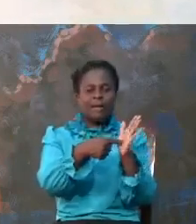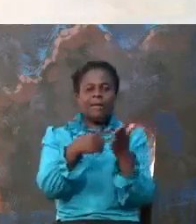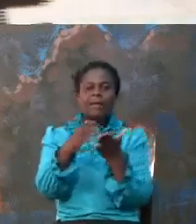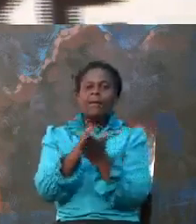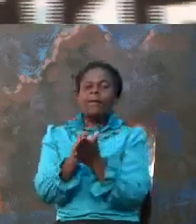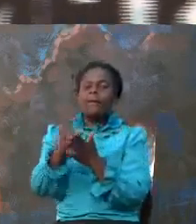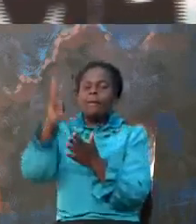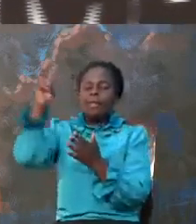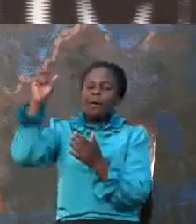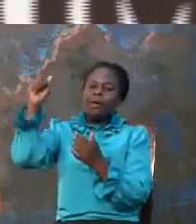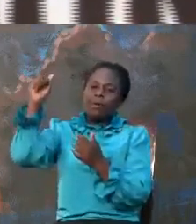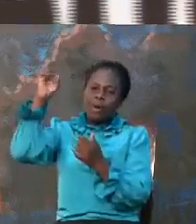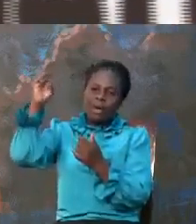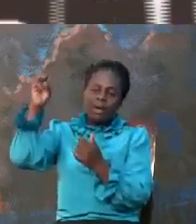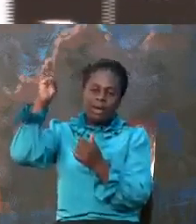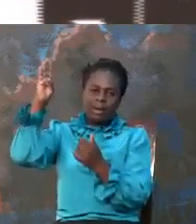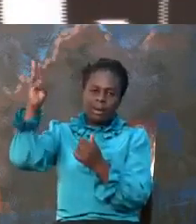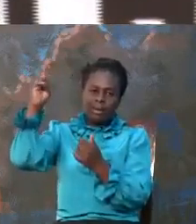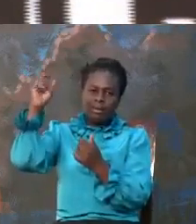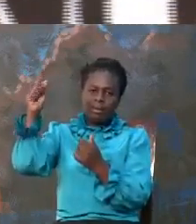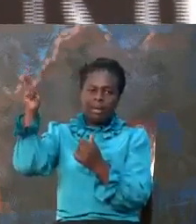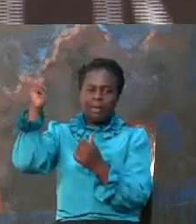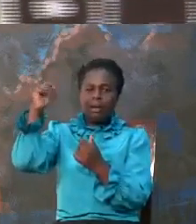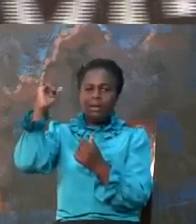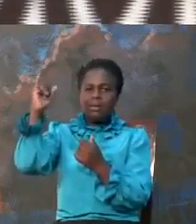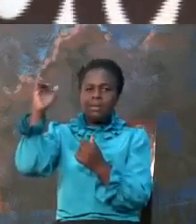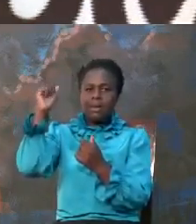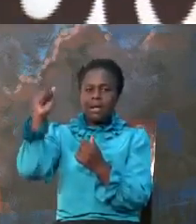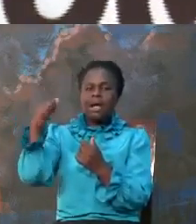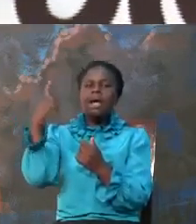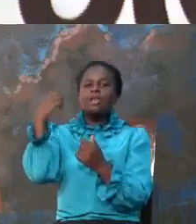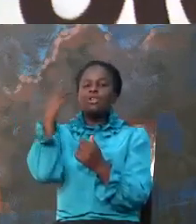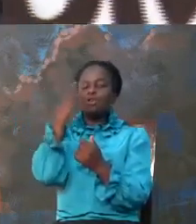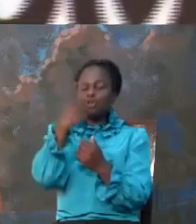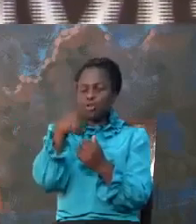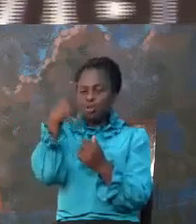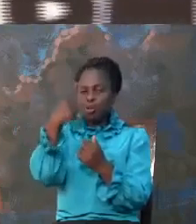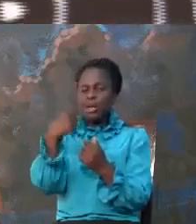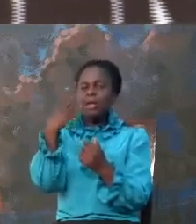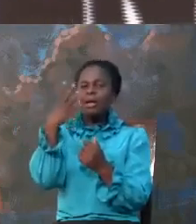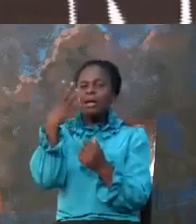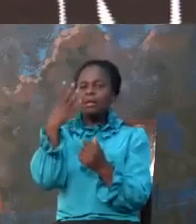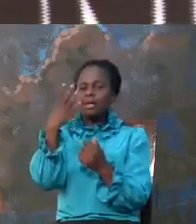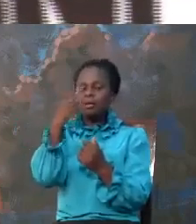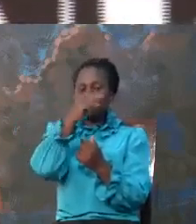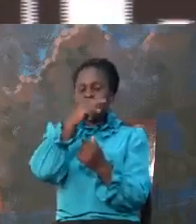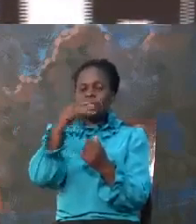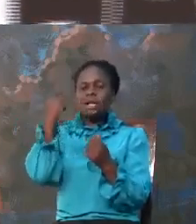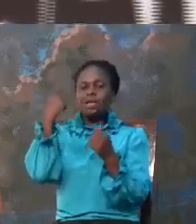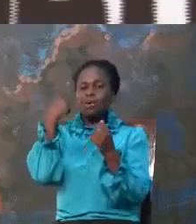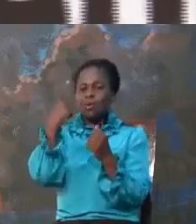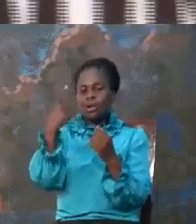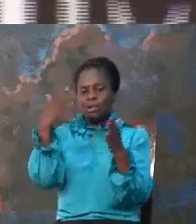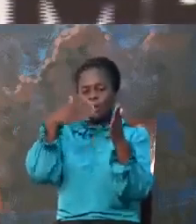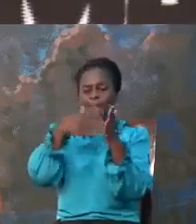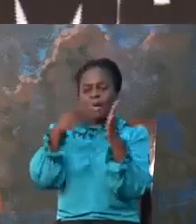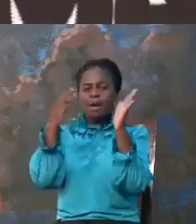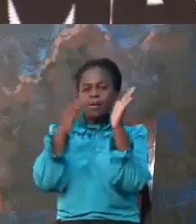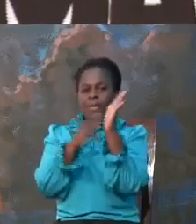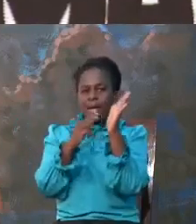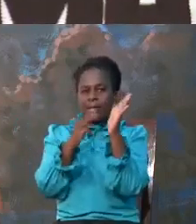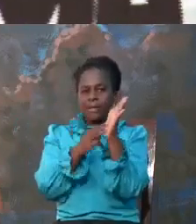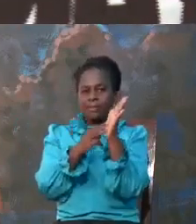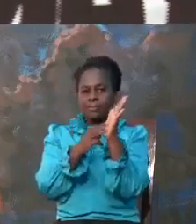Kitabu cha Ibrania sura ya 8 na mstari wa kwanza hadi mstari wa 8. Maandiko yanasema neno lililo kuu ndio hili.